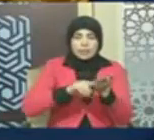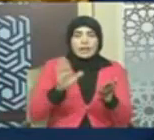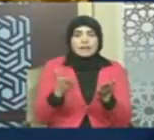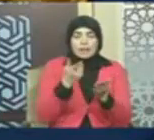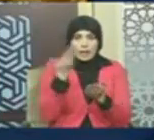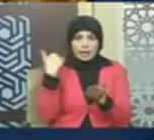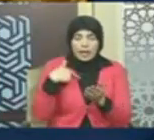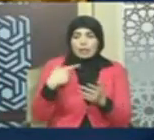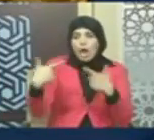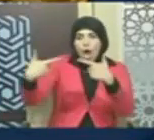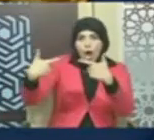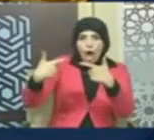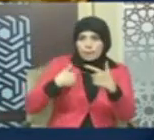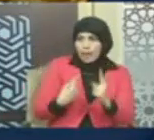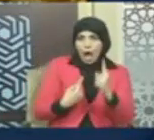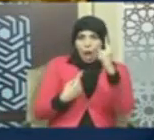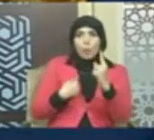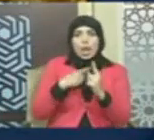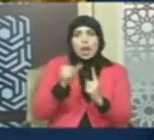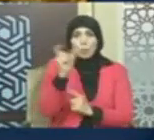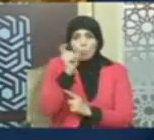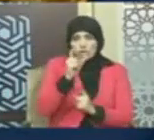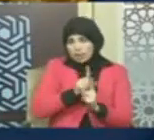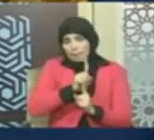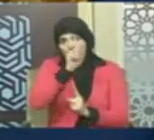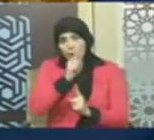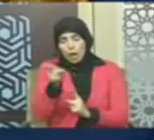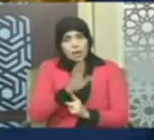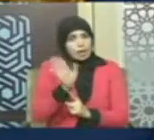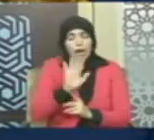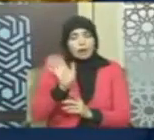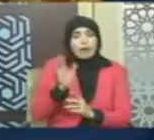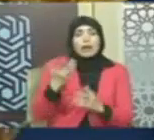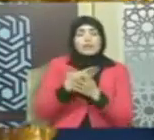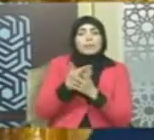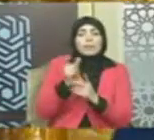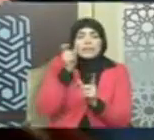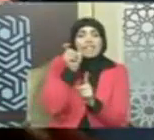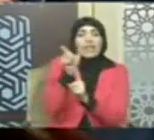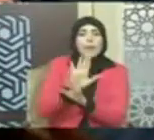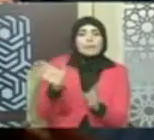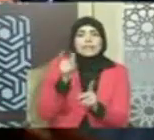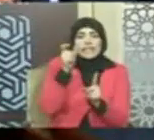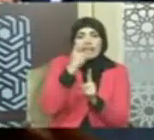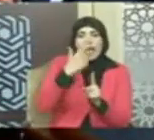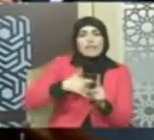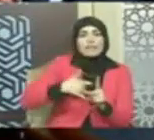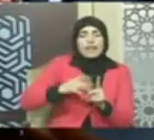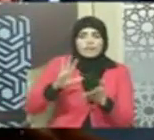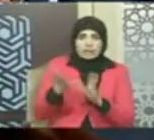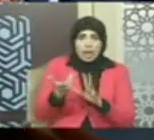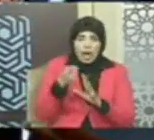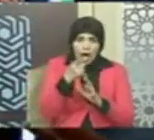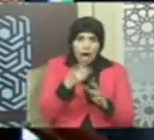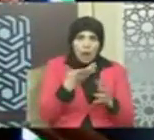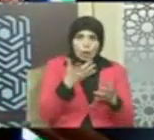دفاعية ردا لعدوان أو دفعا لخيانة أو لتآمر. في يوم من الأيام